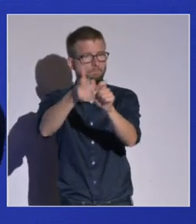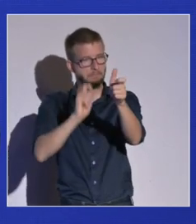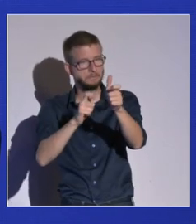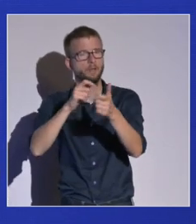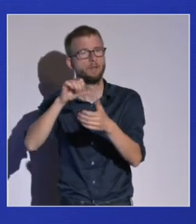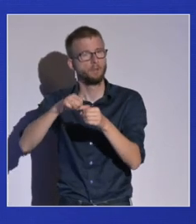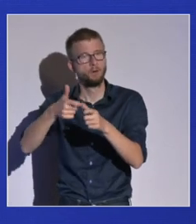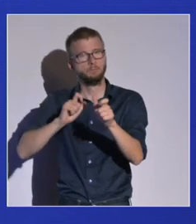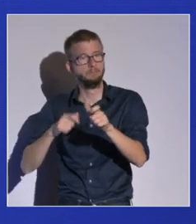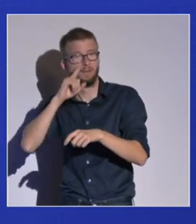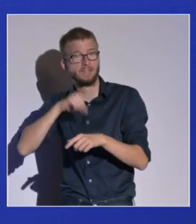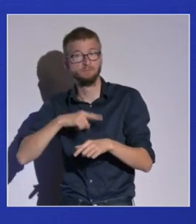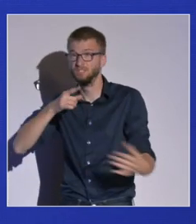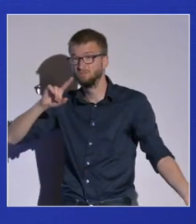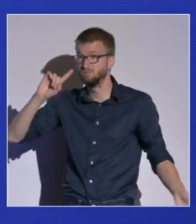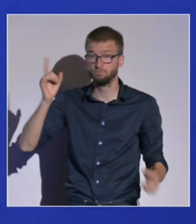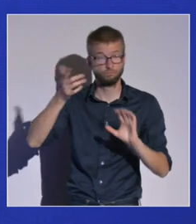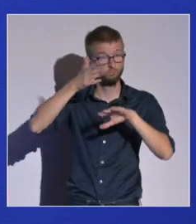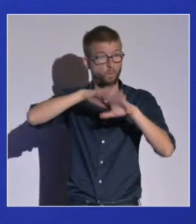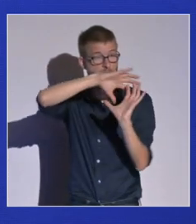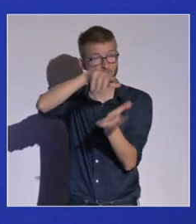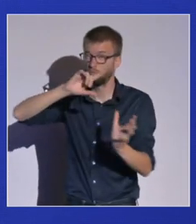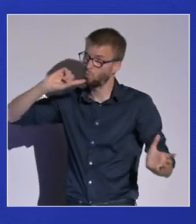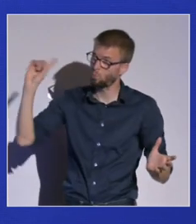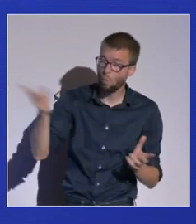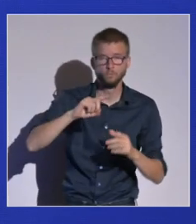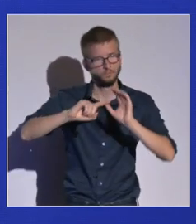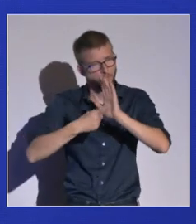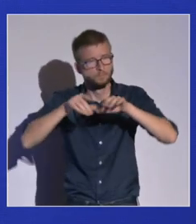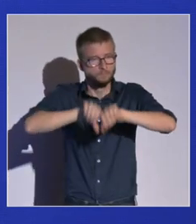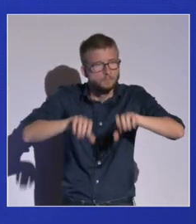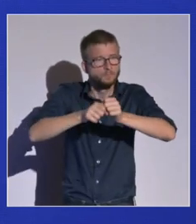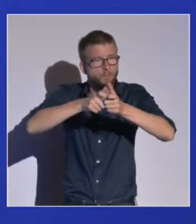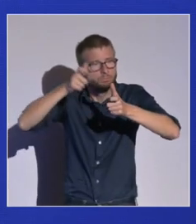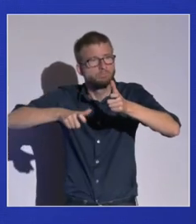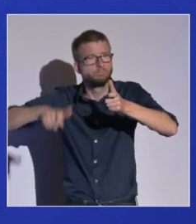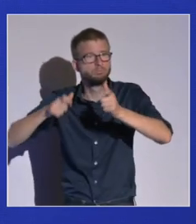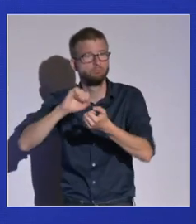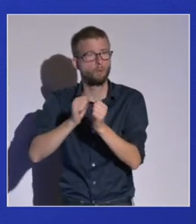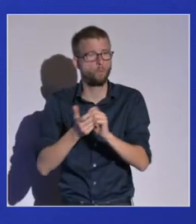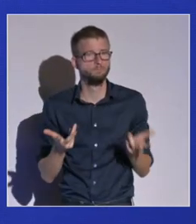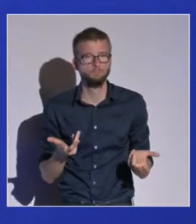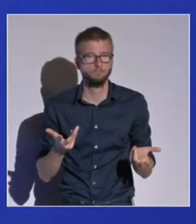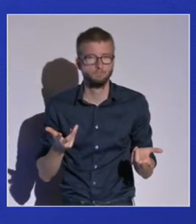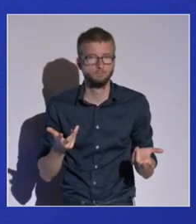Toute la planète relance les centrales à charbon et nous ne disons rien.